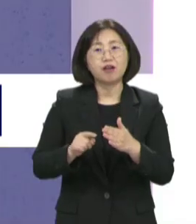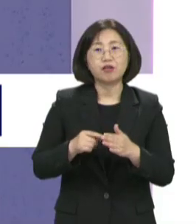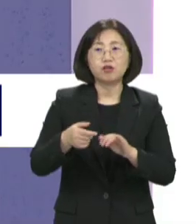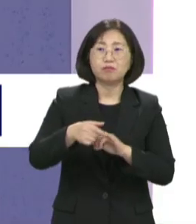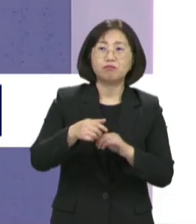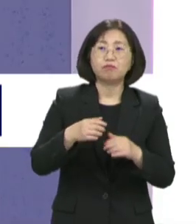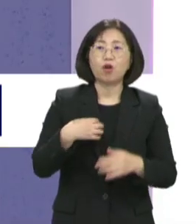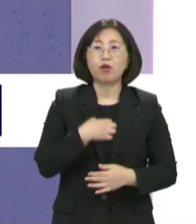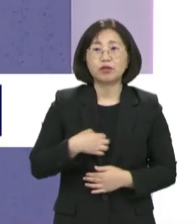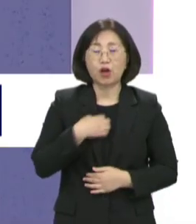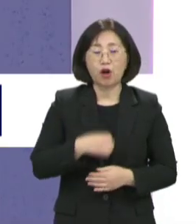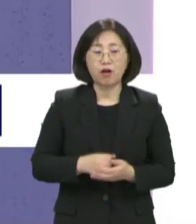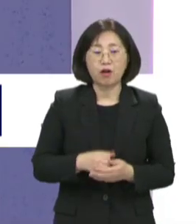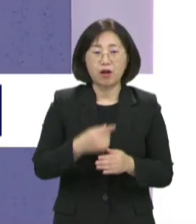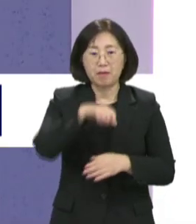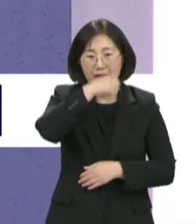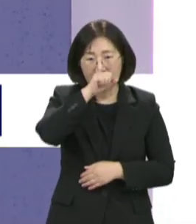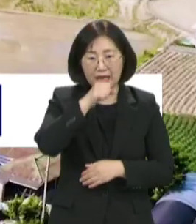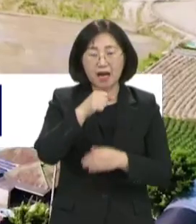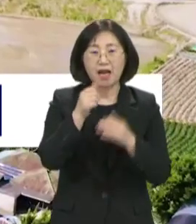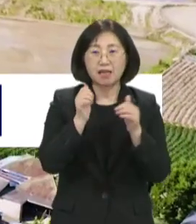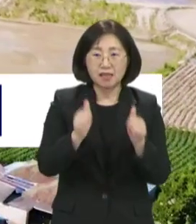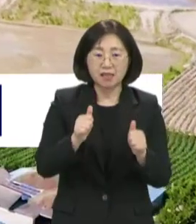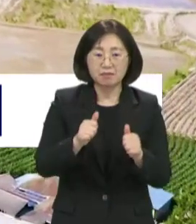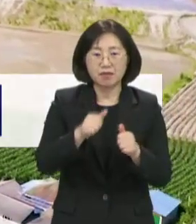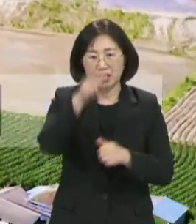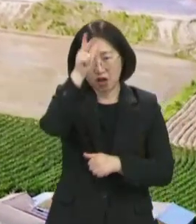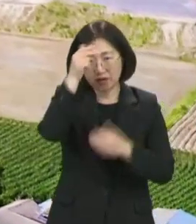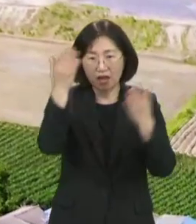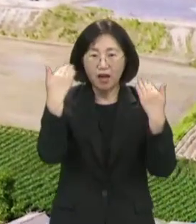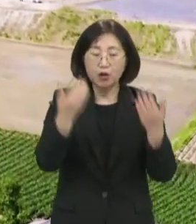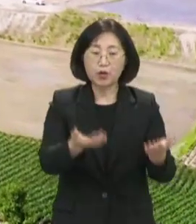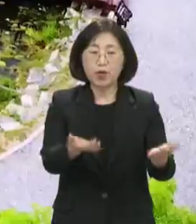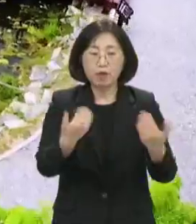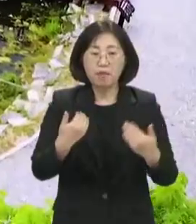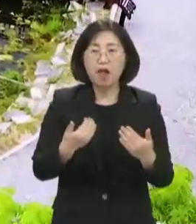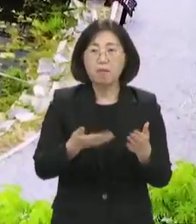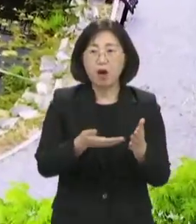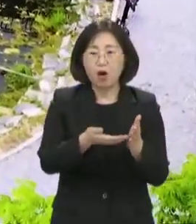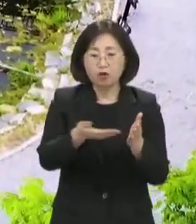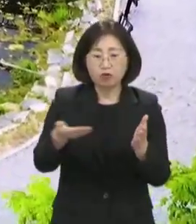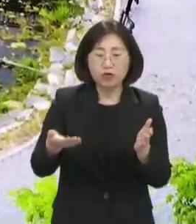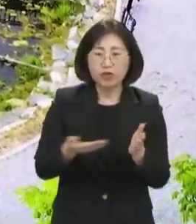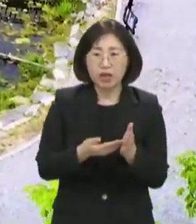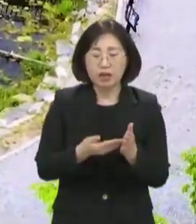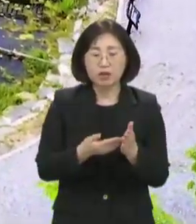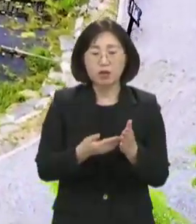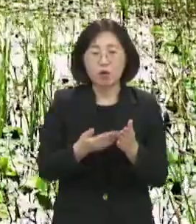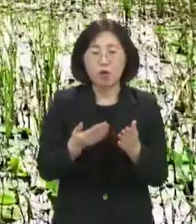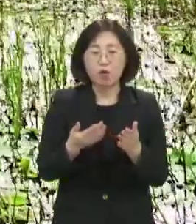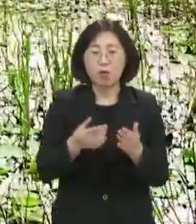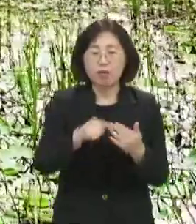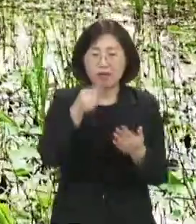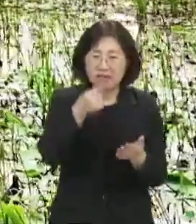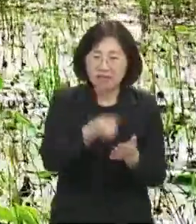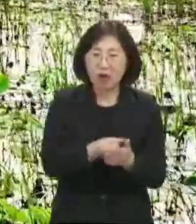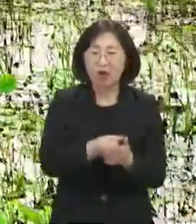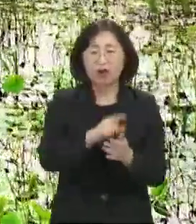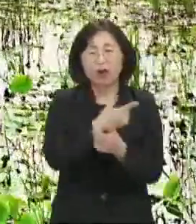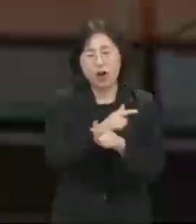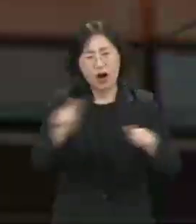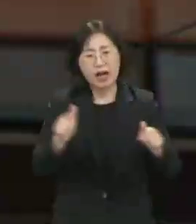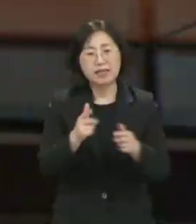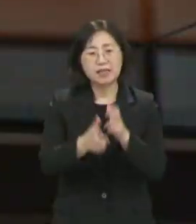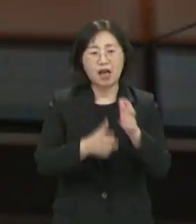예산안 심의와 함께 경찰학교 유치장과 신정호 호수공원 국가정원 지정 등 현안 사업들이 차질을 빚을 수도